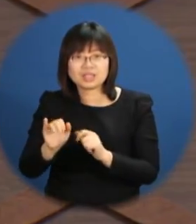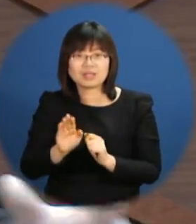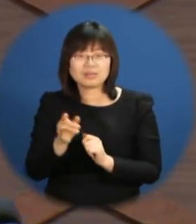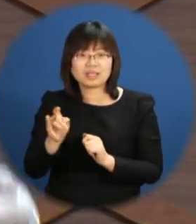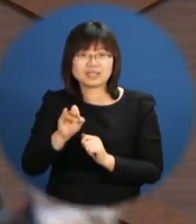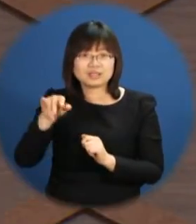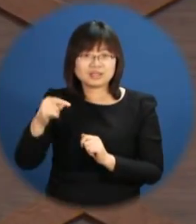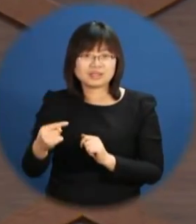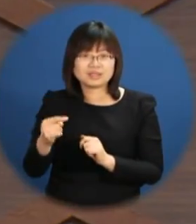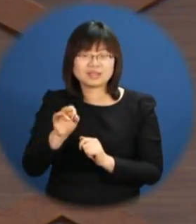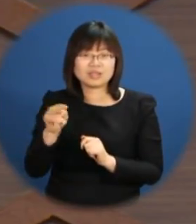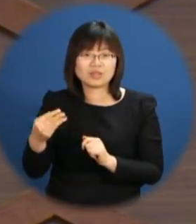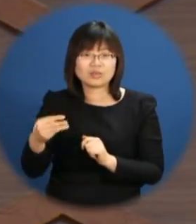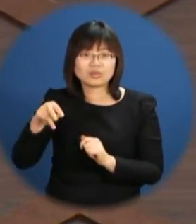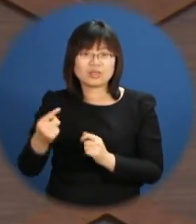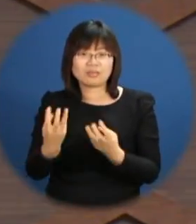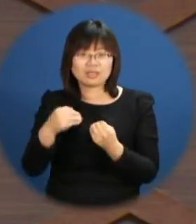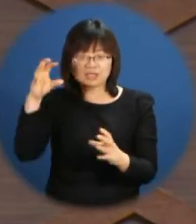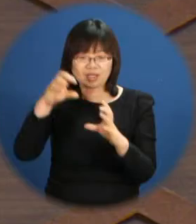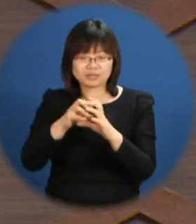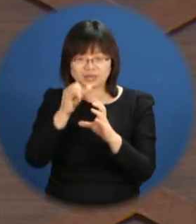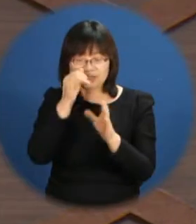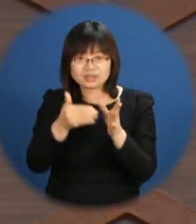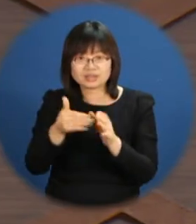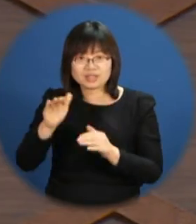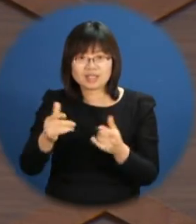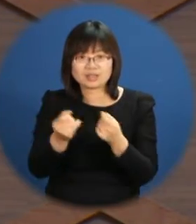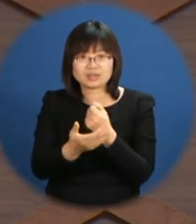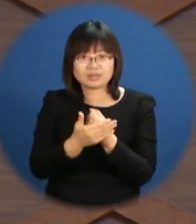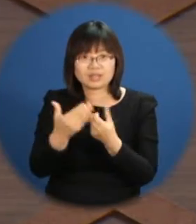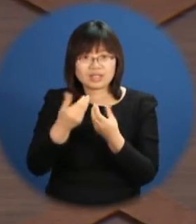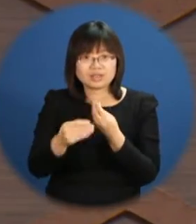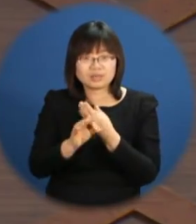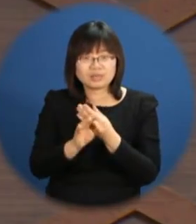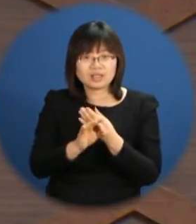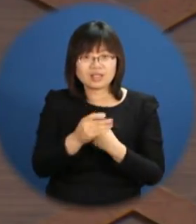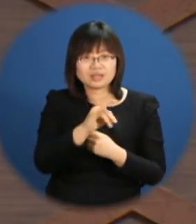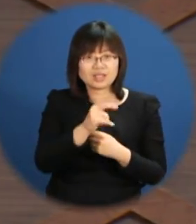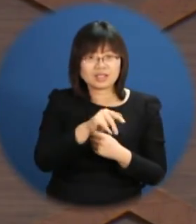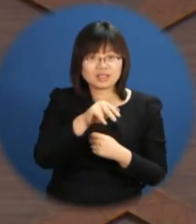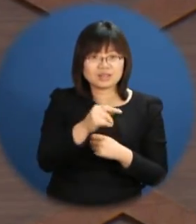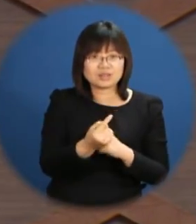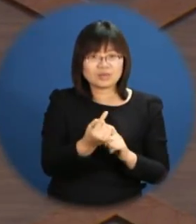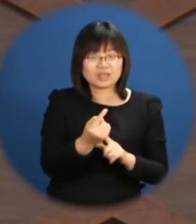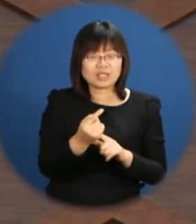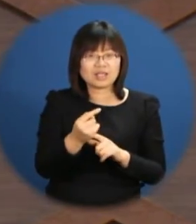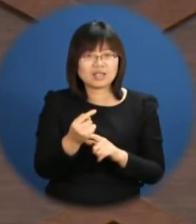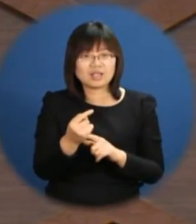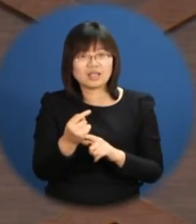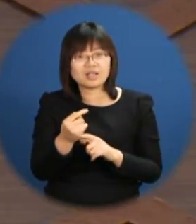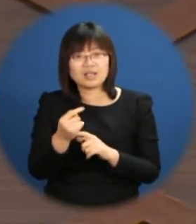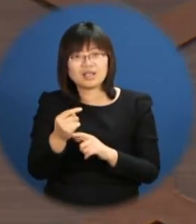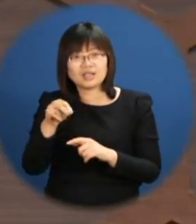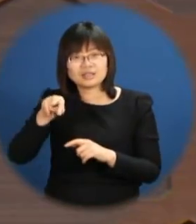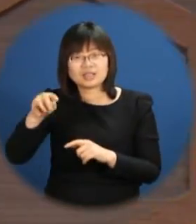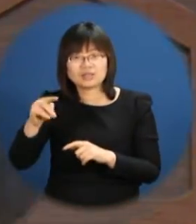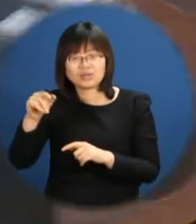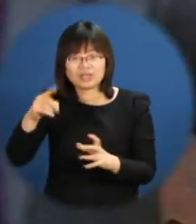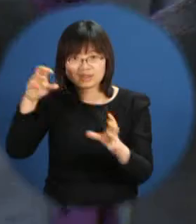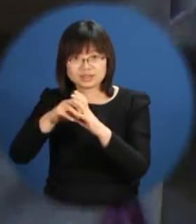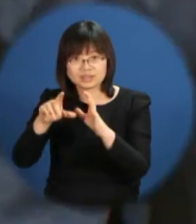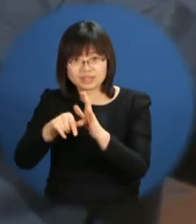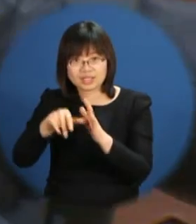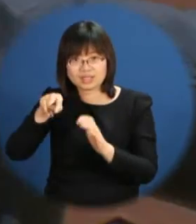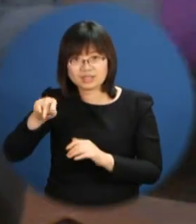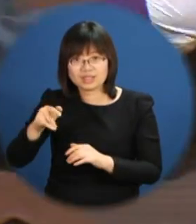랑 10 소가 많이 합친 거라 그랬는데 그래서 예를 들어서 탄소와 산소 까사 고압 칠 때 산속 이만